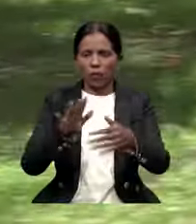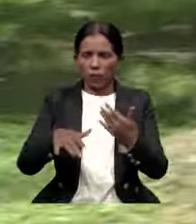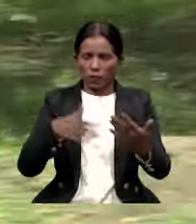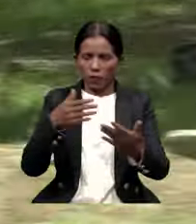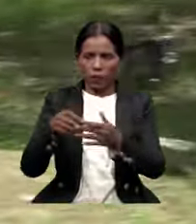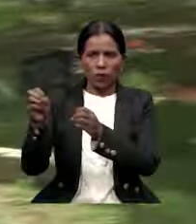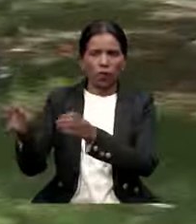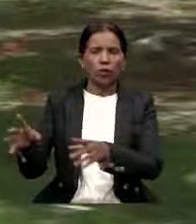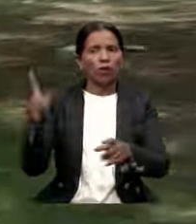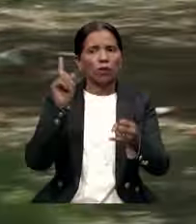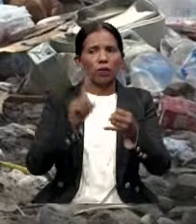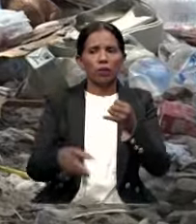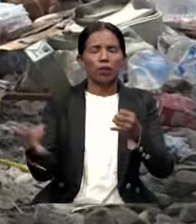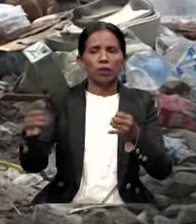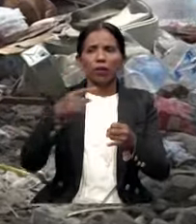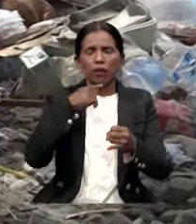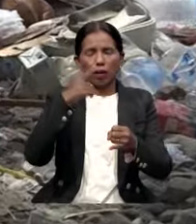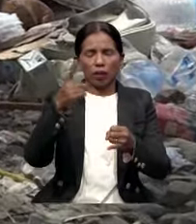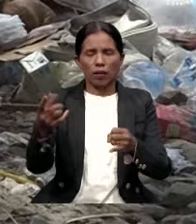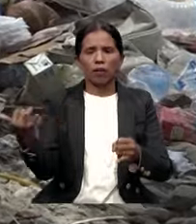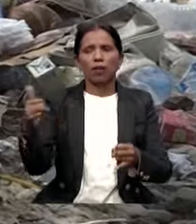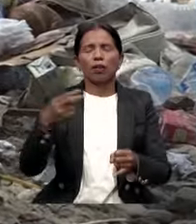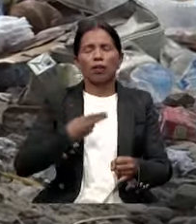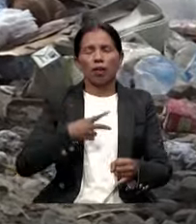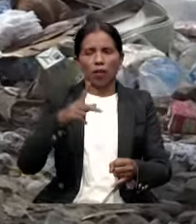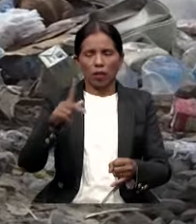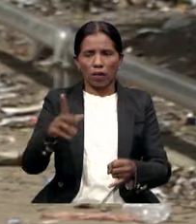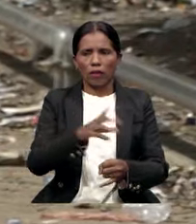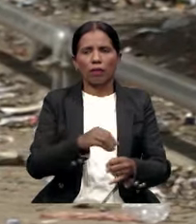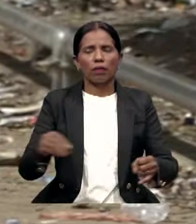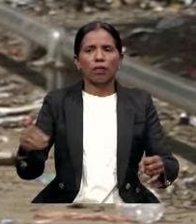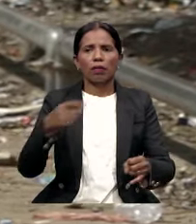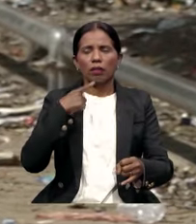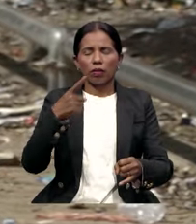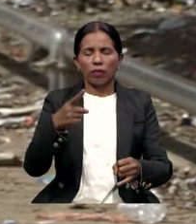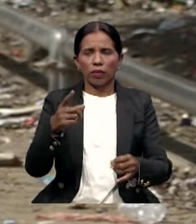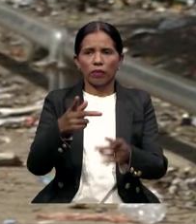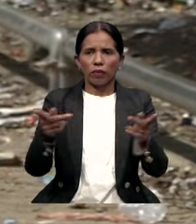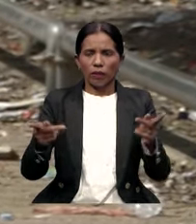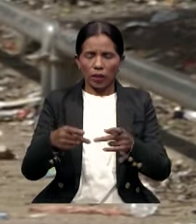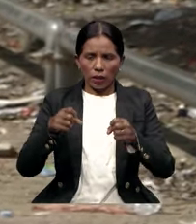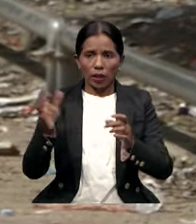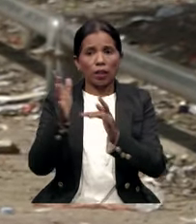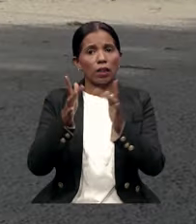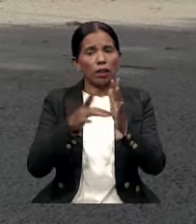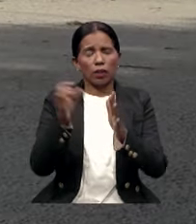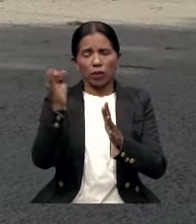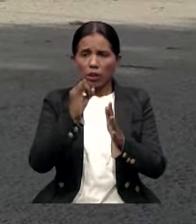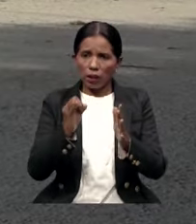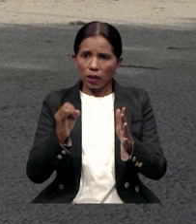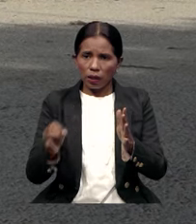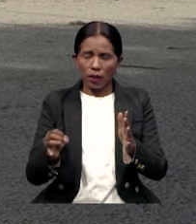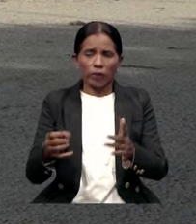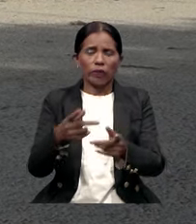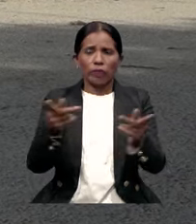maksoe mai beto iku sira kritika falisira nia hahalo. Ia jardin hane San Cristo Rei area branca no fatin seluk mos lixo na klekar